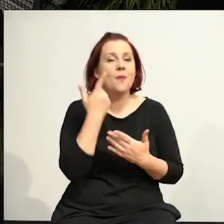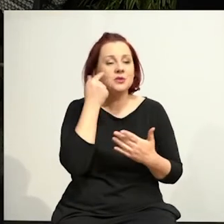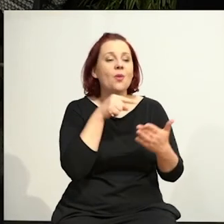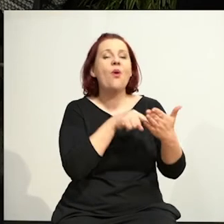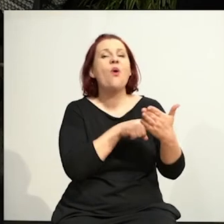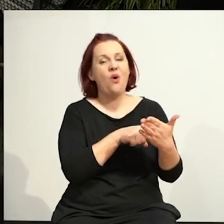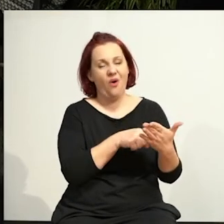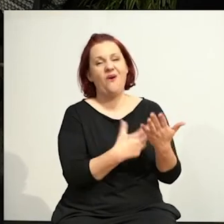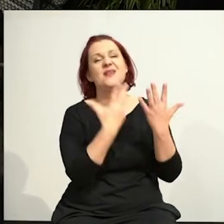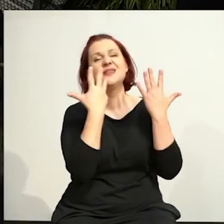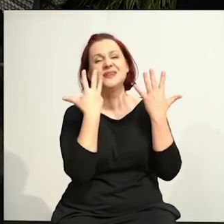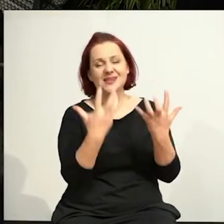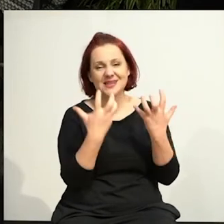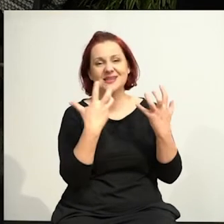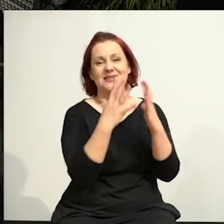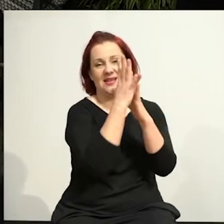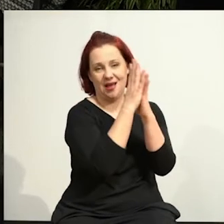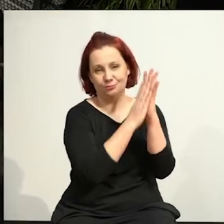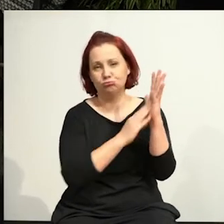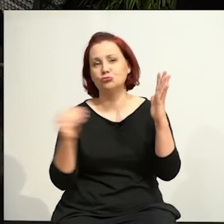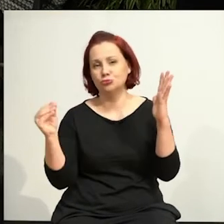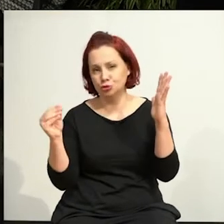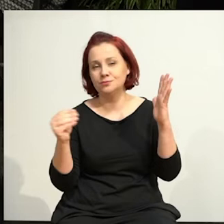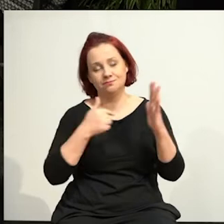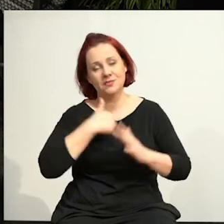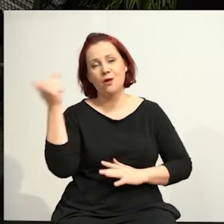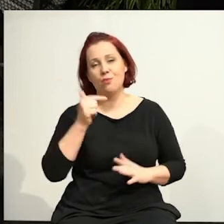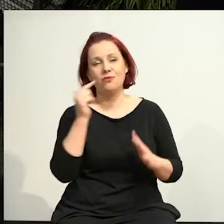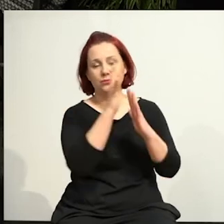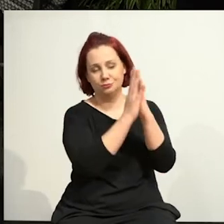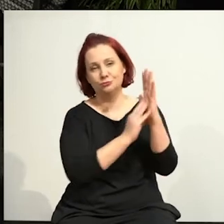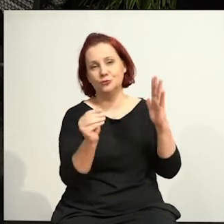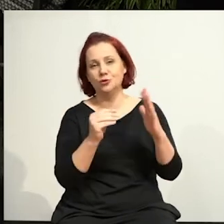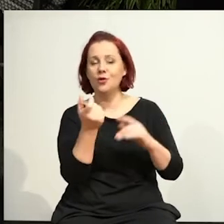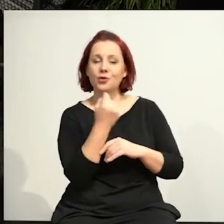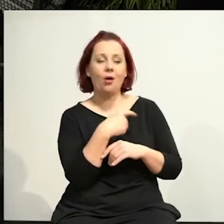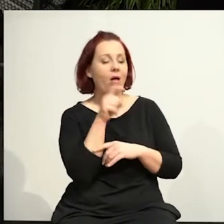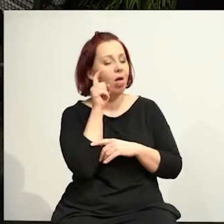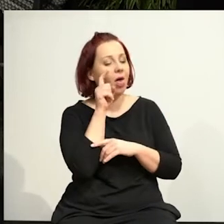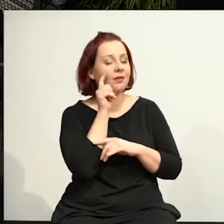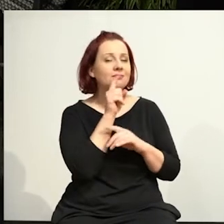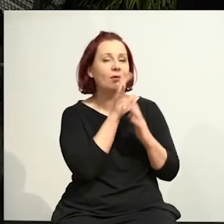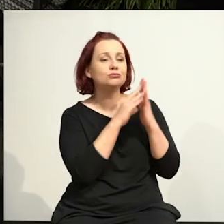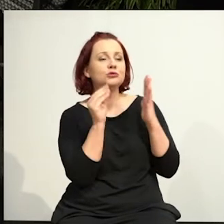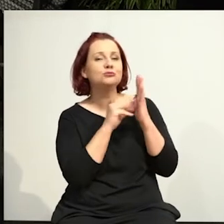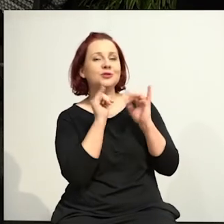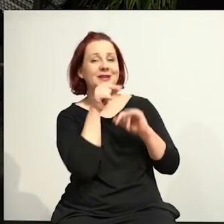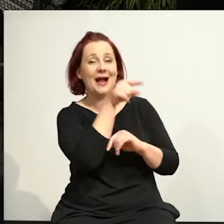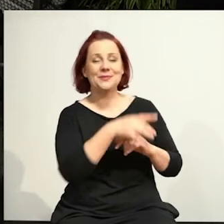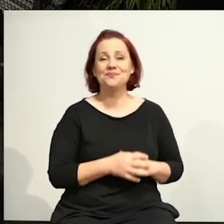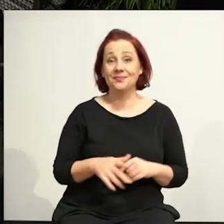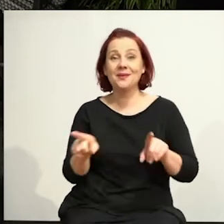iść i co być może powinienem naśladować, jeśli nie wręcz ściągać. My należymy do tej